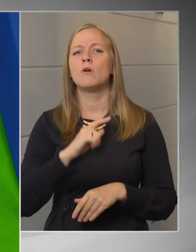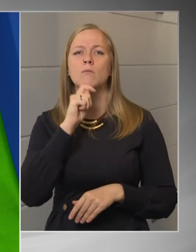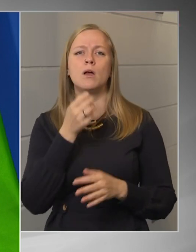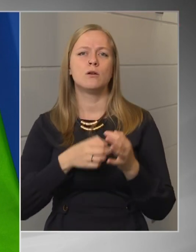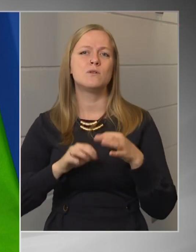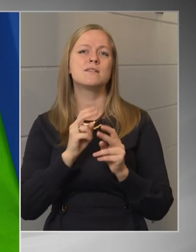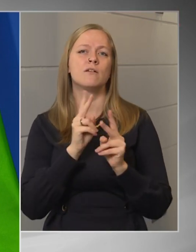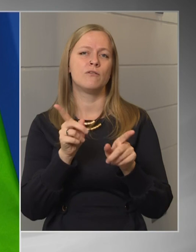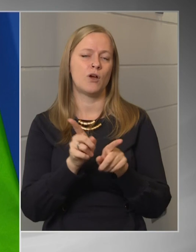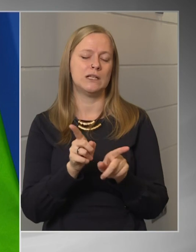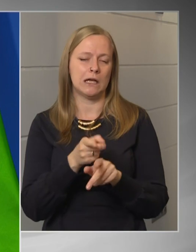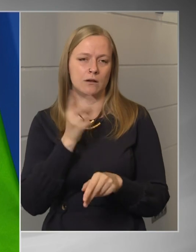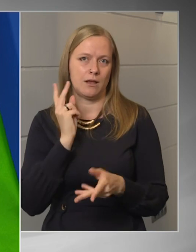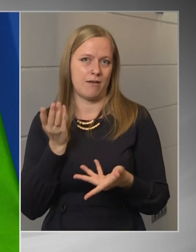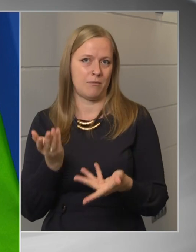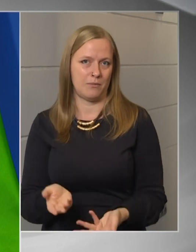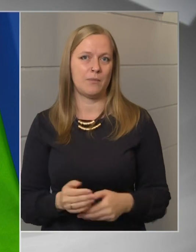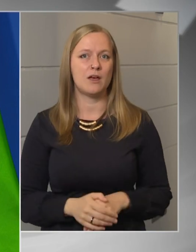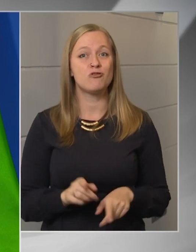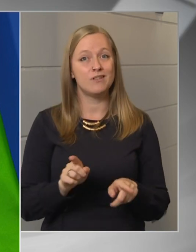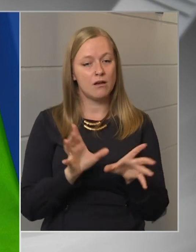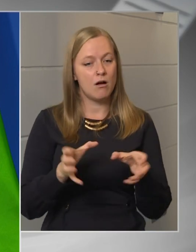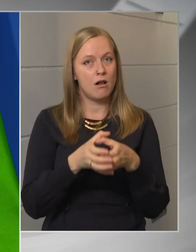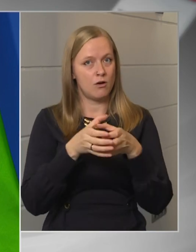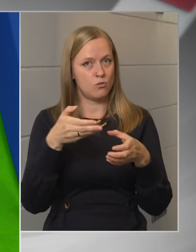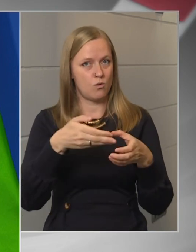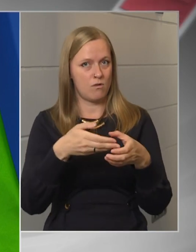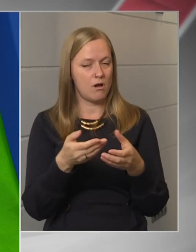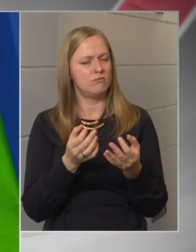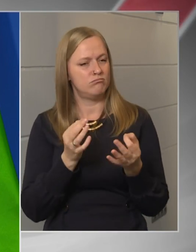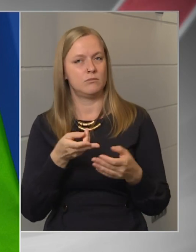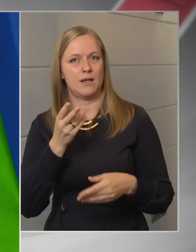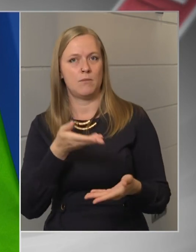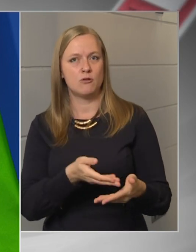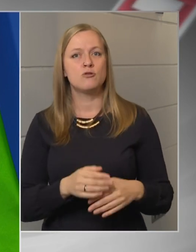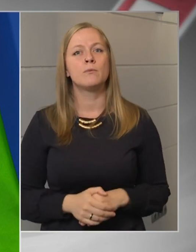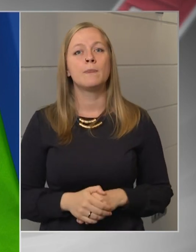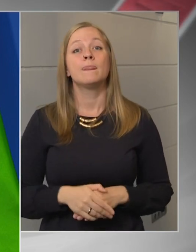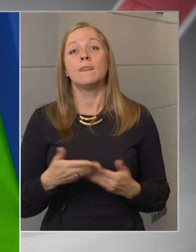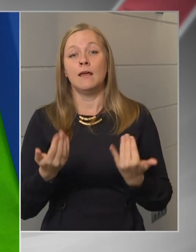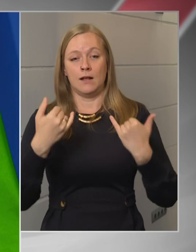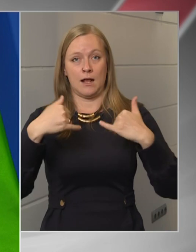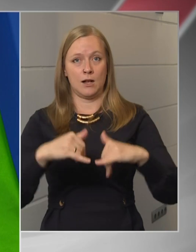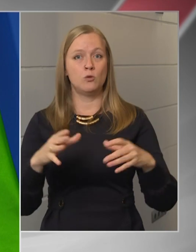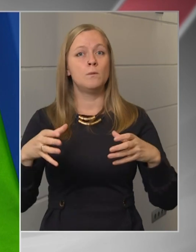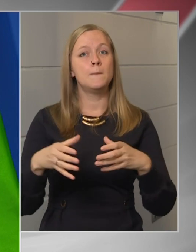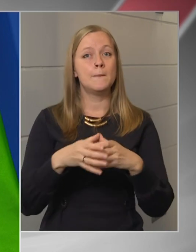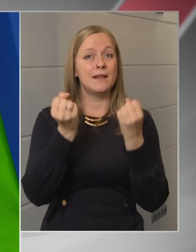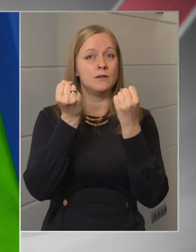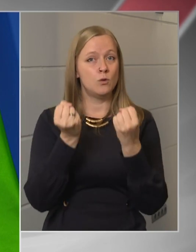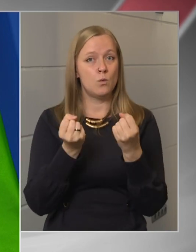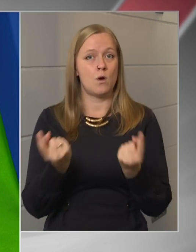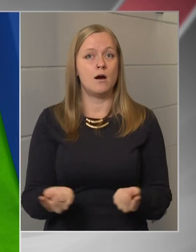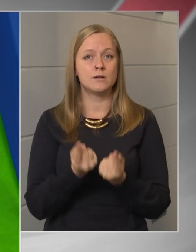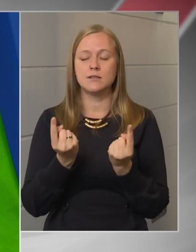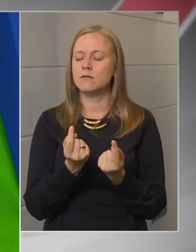van meg ez a képessége, ennek az alakulatnak van meg ez a képessége. Elindult tehát ez a mentőakció. Itt